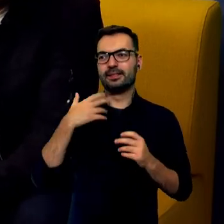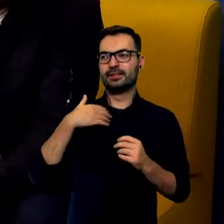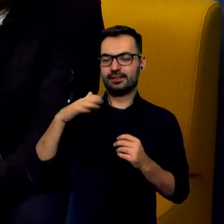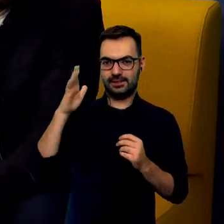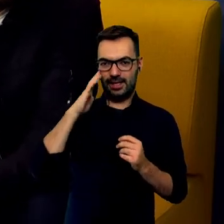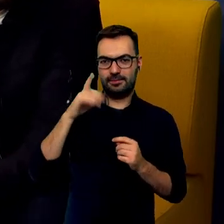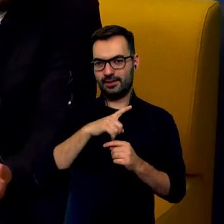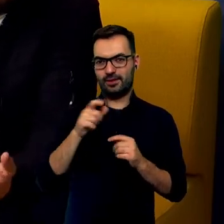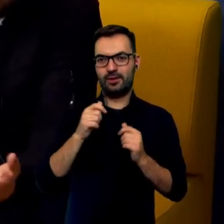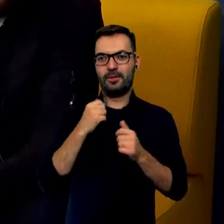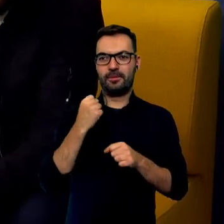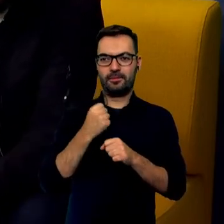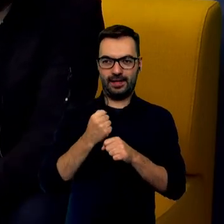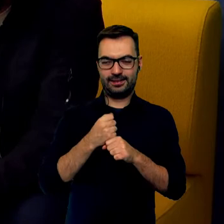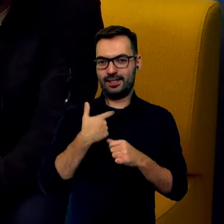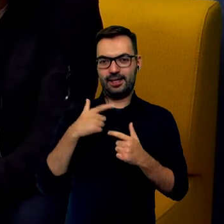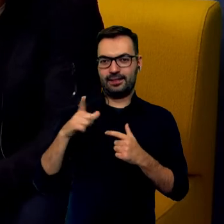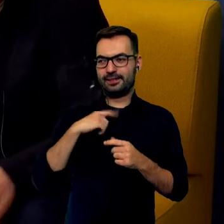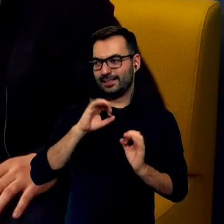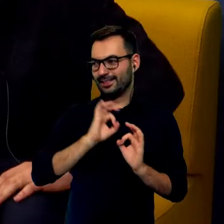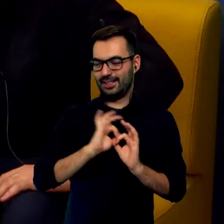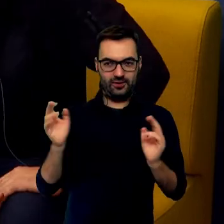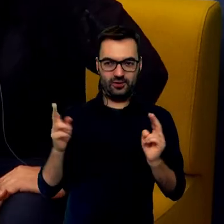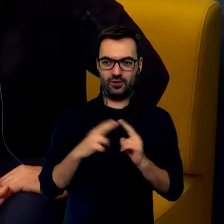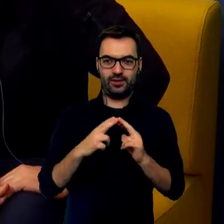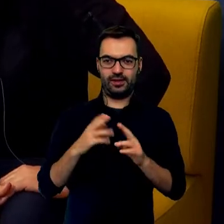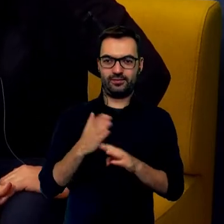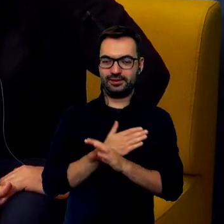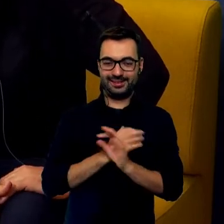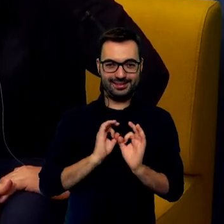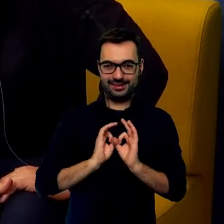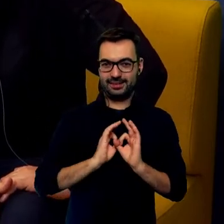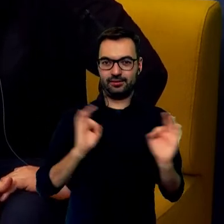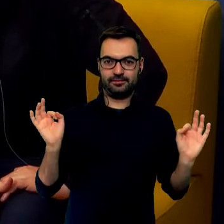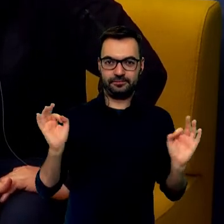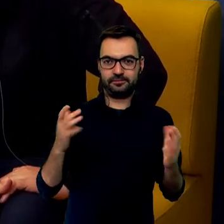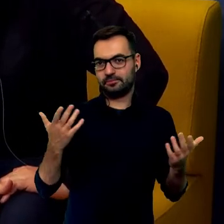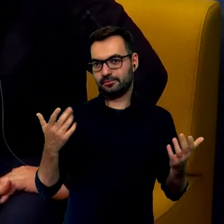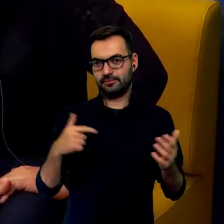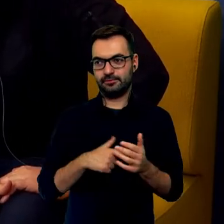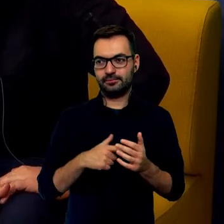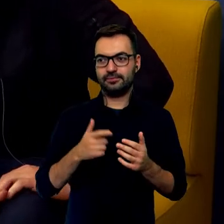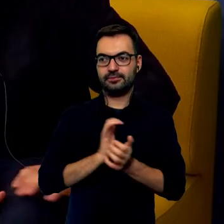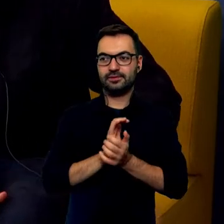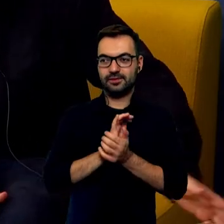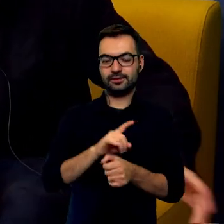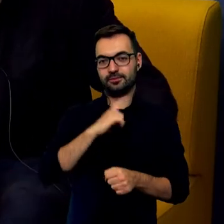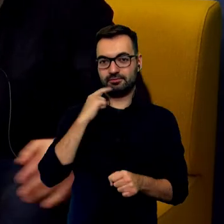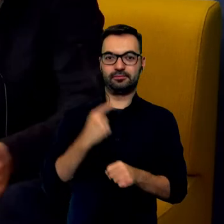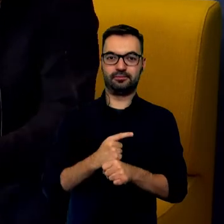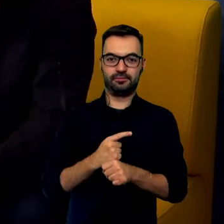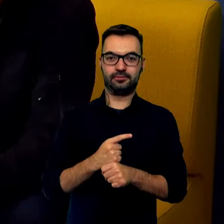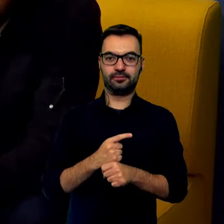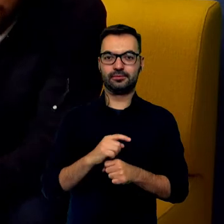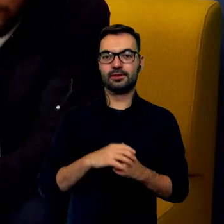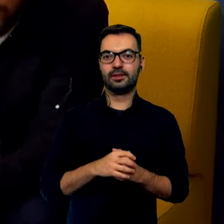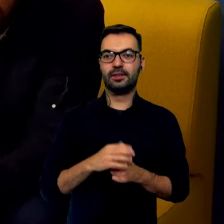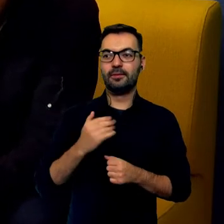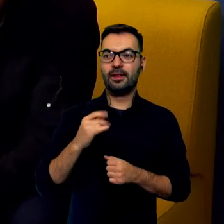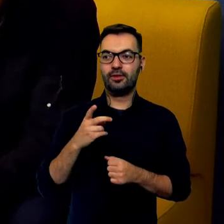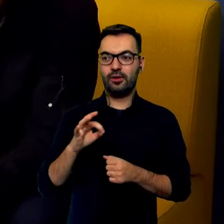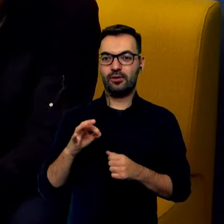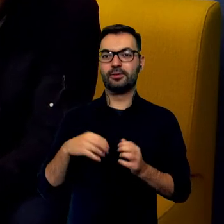znam wszystkie te role, natomiast my nie mieliśmy absolutnie żadnego kontaktu wcześniej i to padło w wydawnictwie właśnie. W wydawnictwie Mando mieliśmy